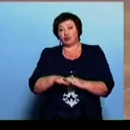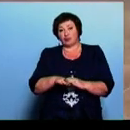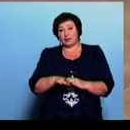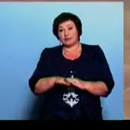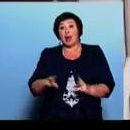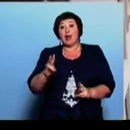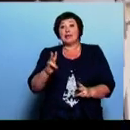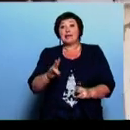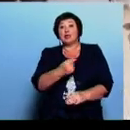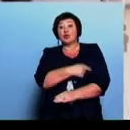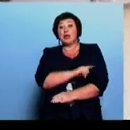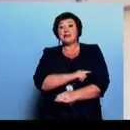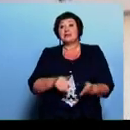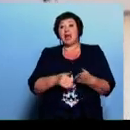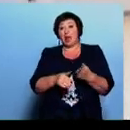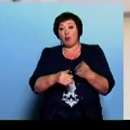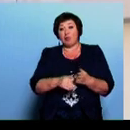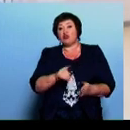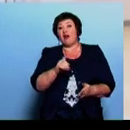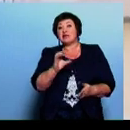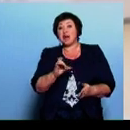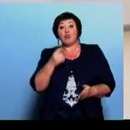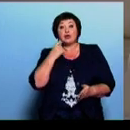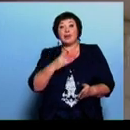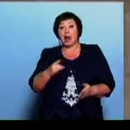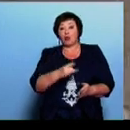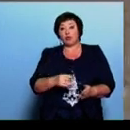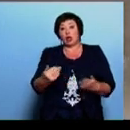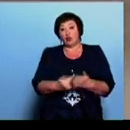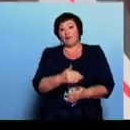Доступная медицинская помощь. В Сарапульском районе строится новый ФАП.